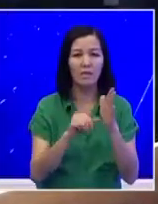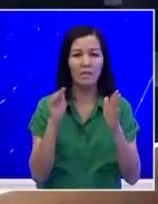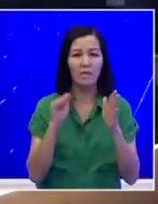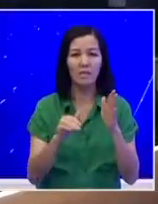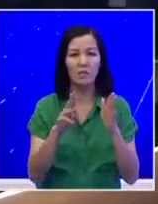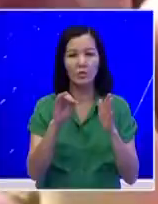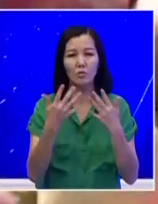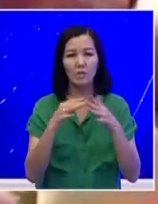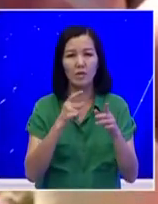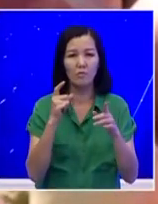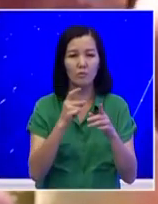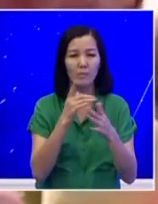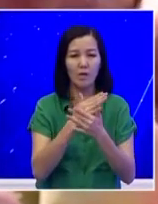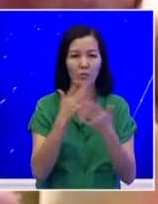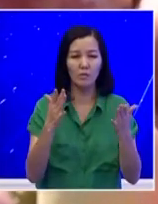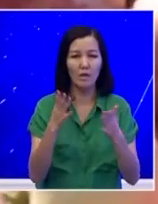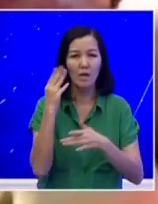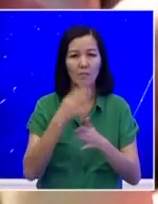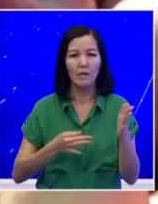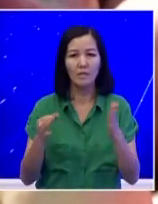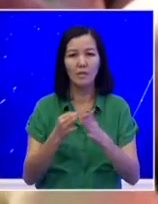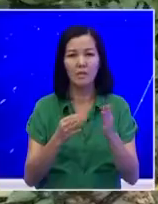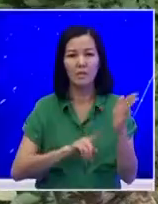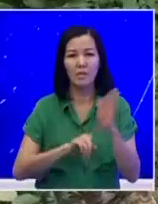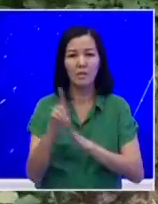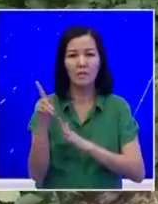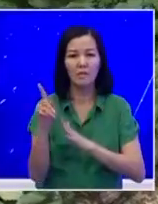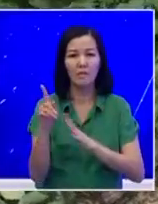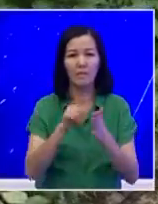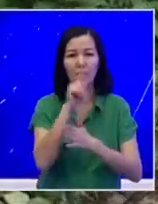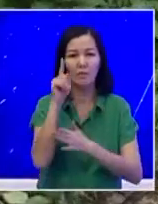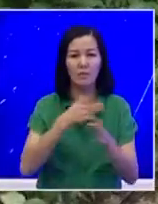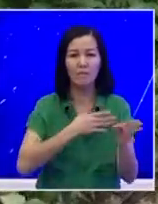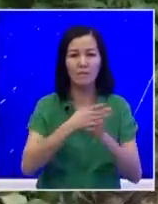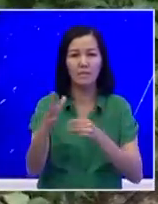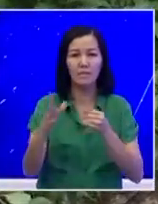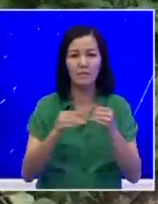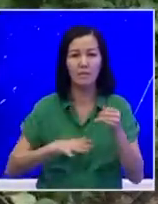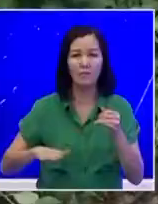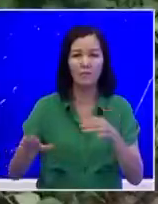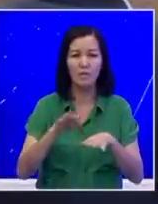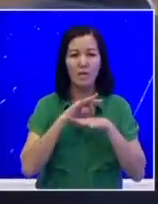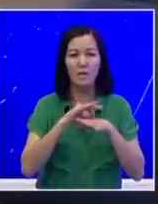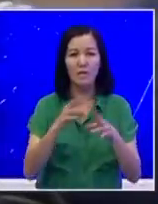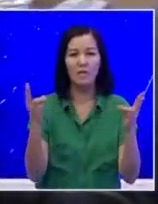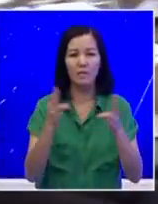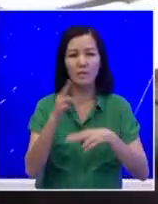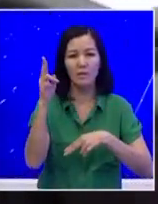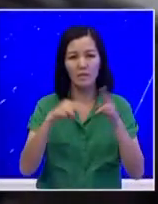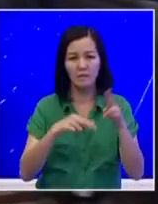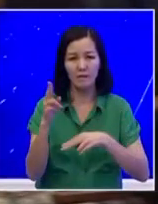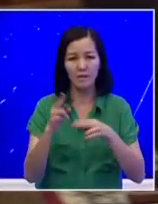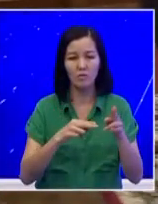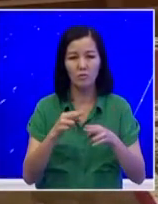тонн сельхозпродукции. К слову, в Алматинской области уже начали рассматривать вопросы о выделении земельных участков и